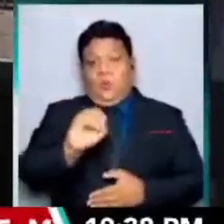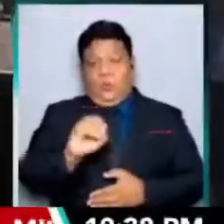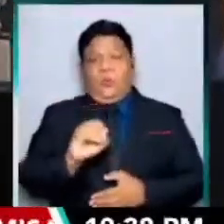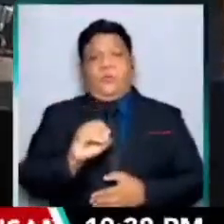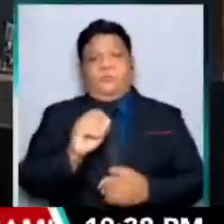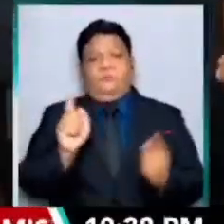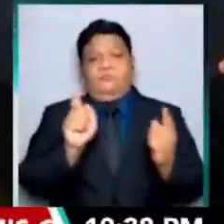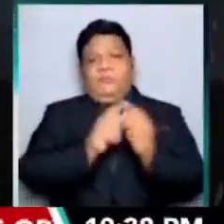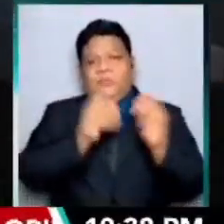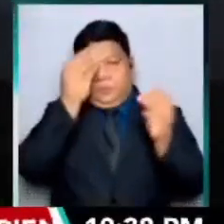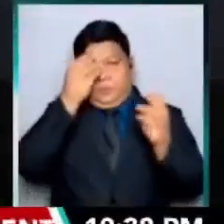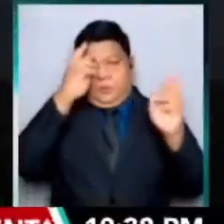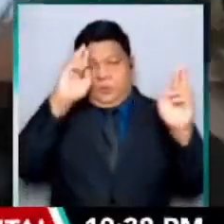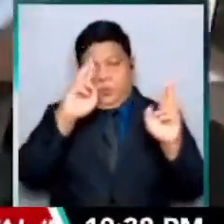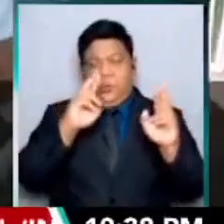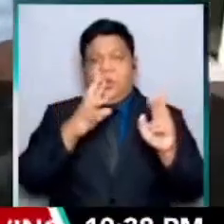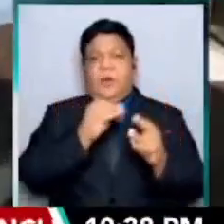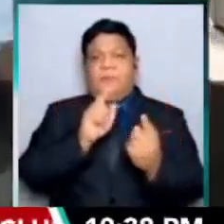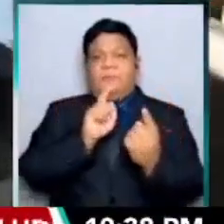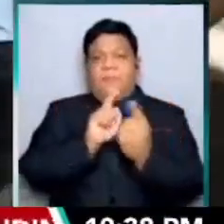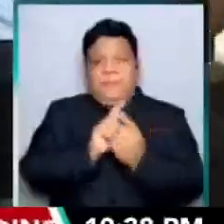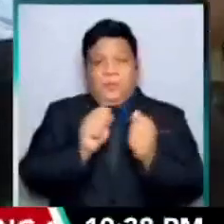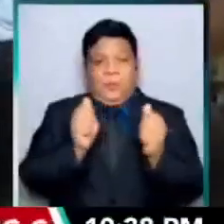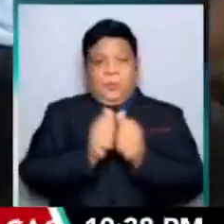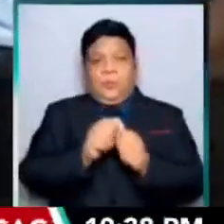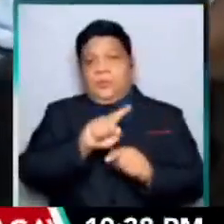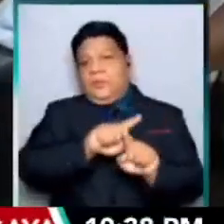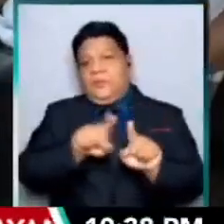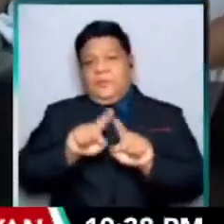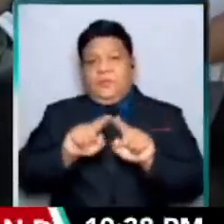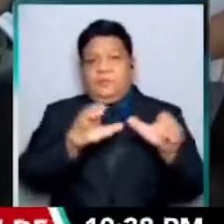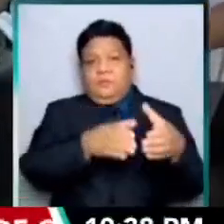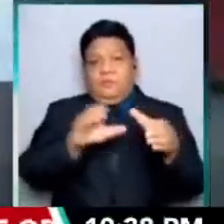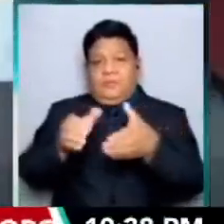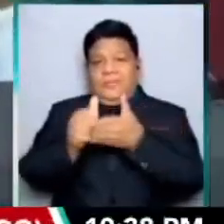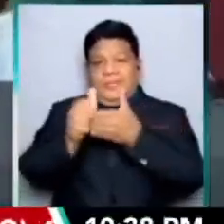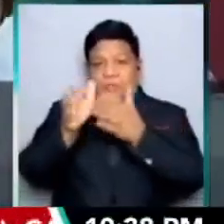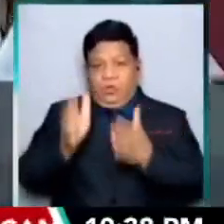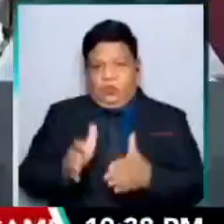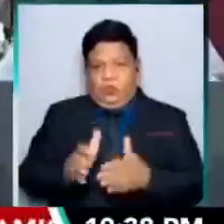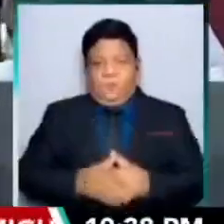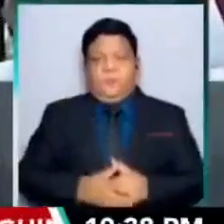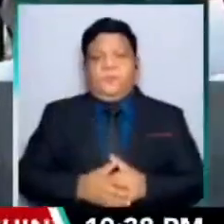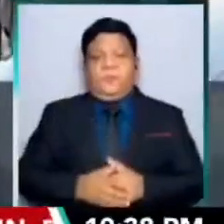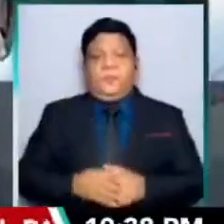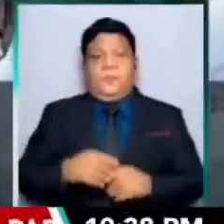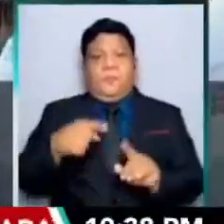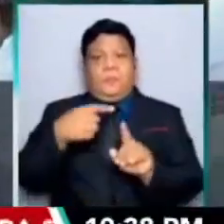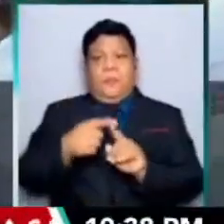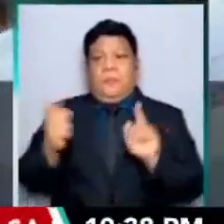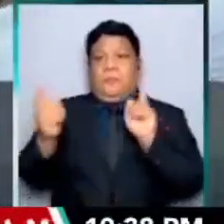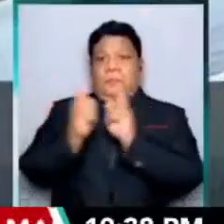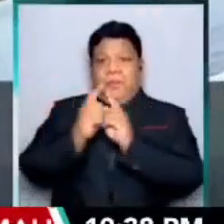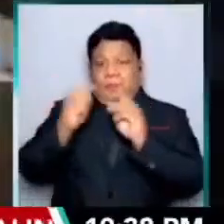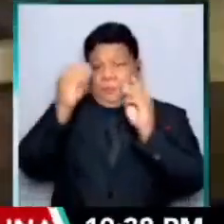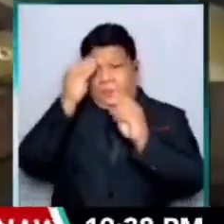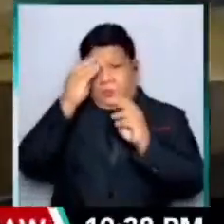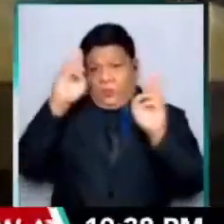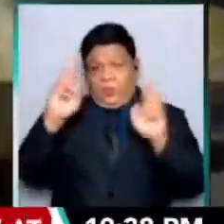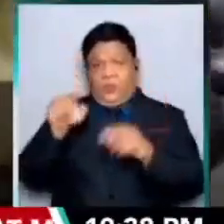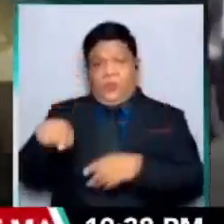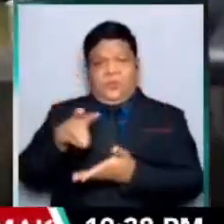at nakipag-meet and greet sa multi-sectoral leaders sa munisipyo. Nag-courtesy call din sila kay Tanay Mayor Rex